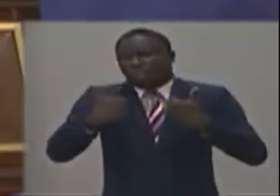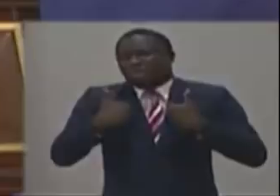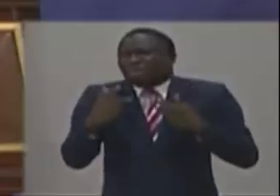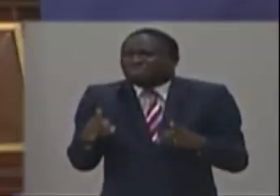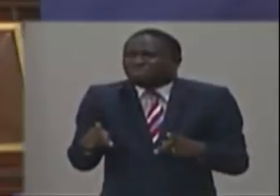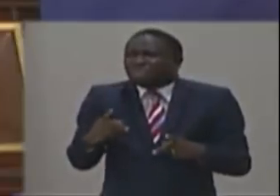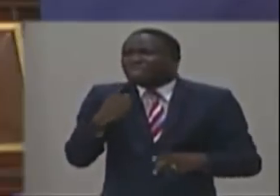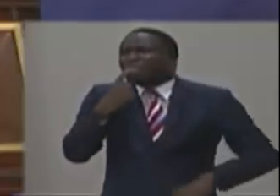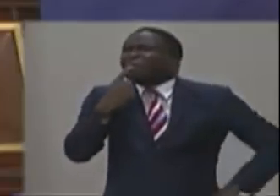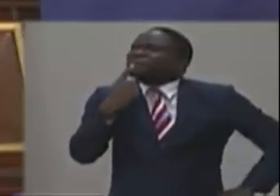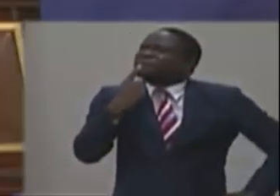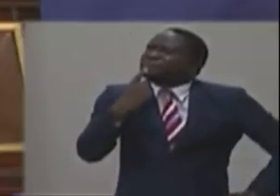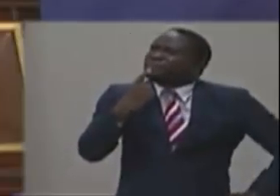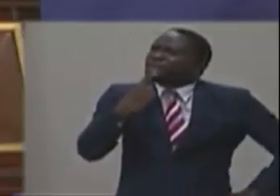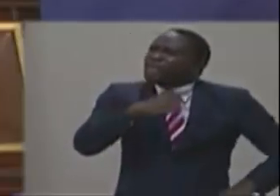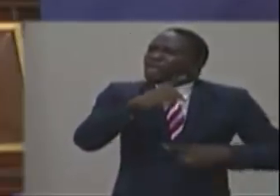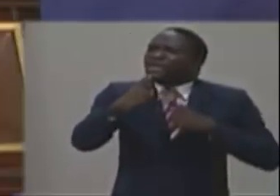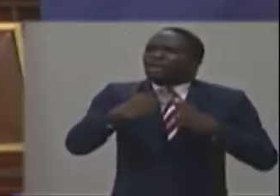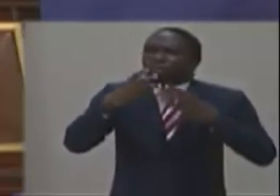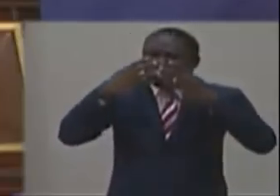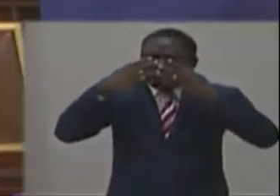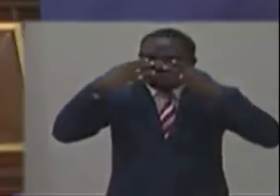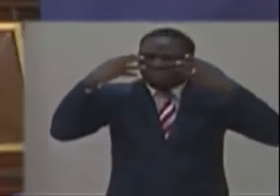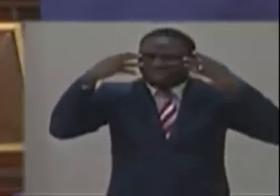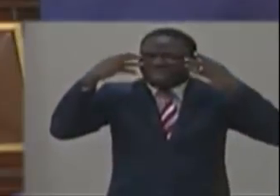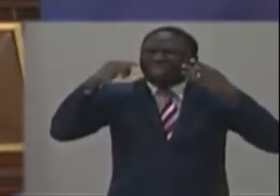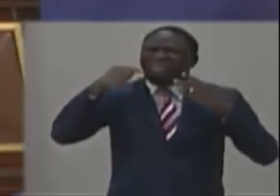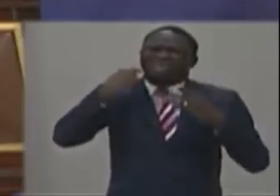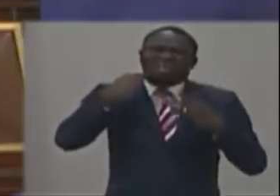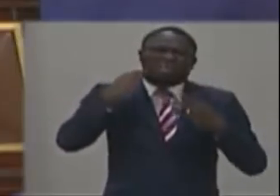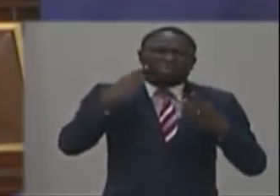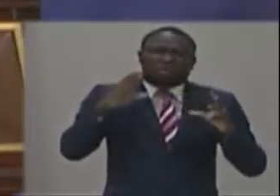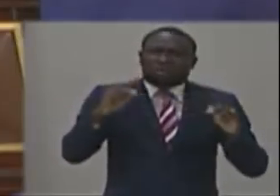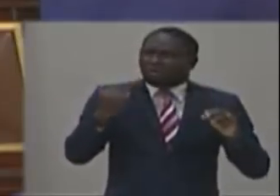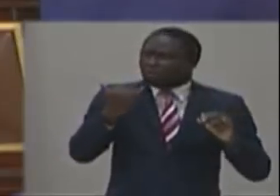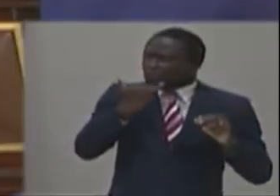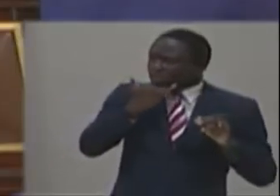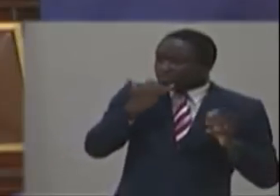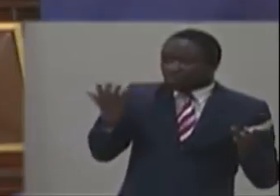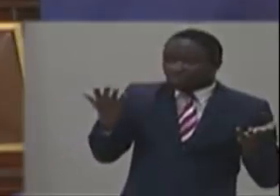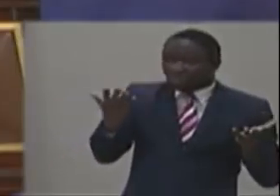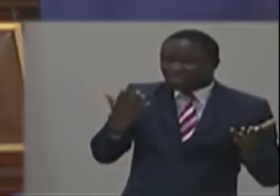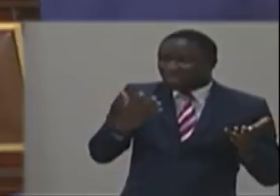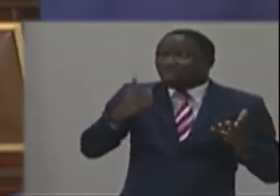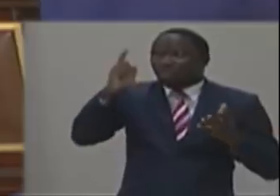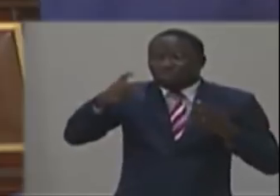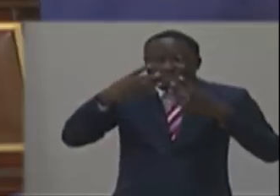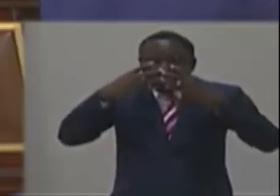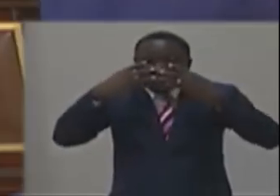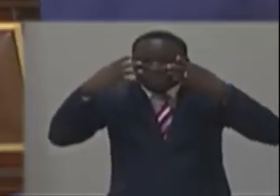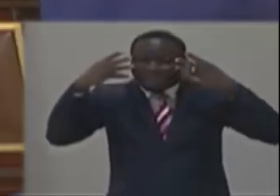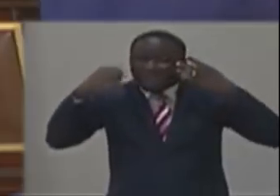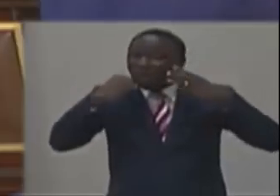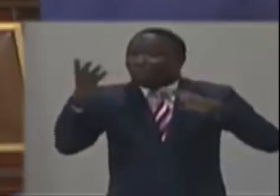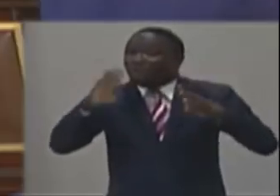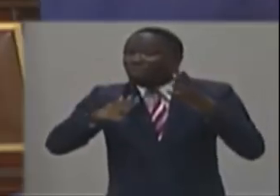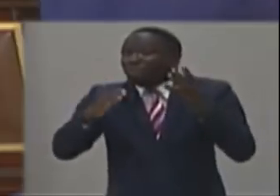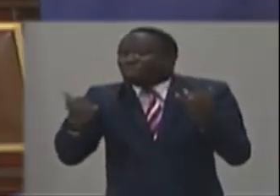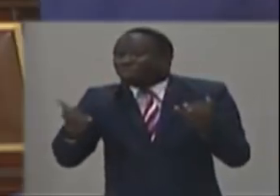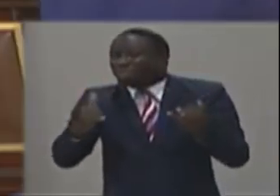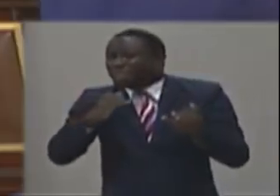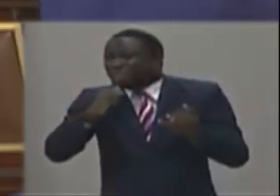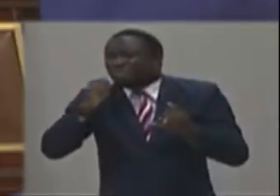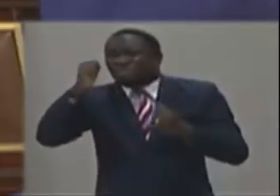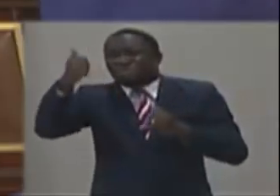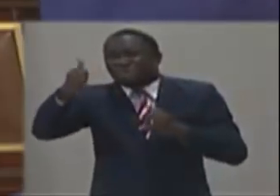moun qui dit là on mettait masque là li gêné yo pas plutôt masque là gêné aujourd'hui pour